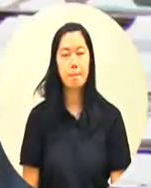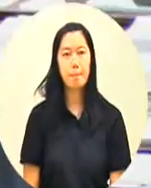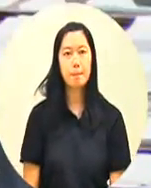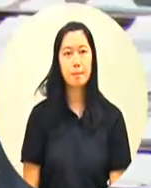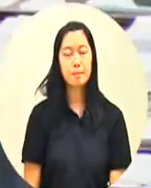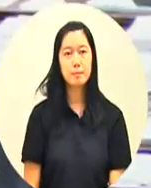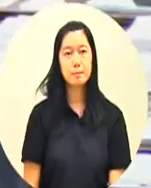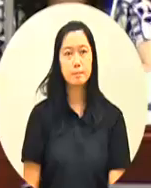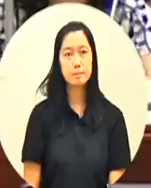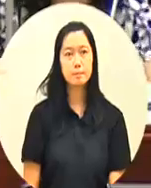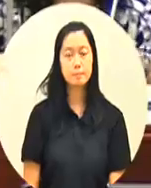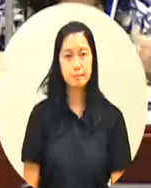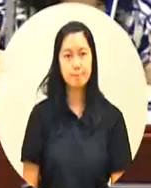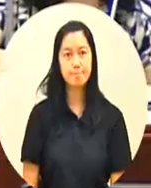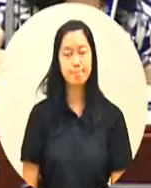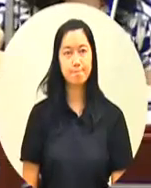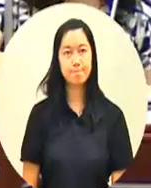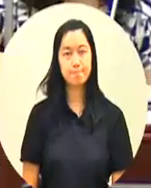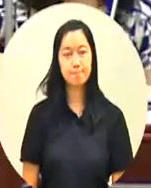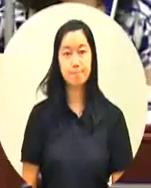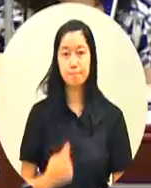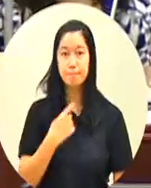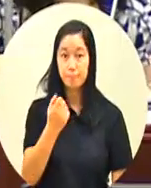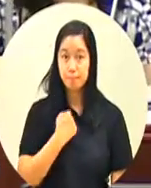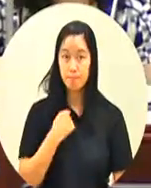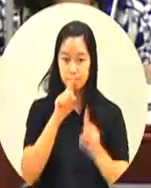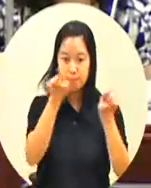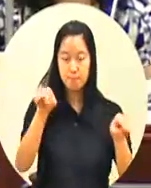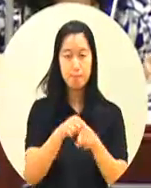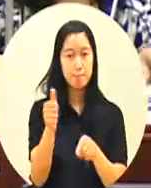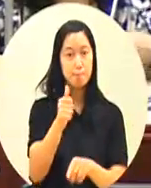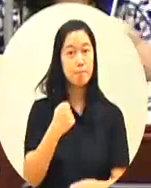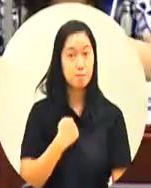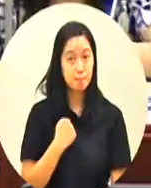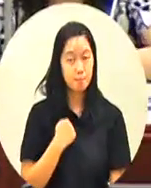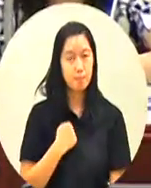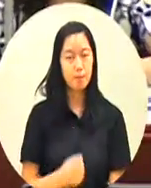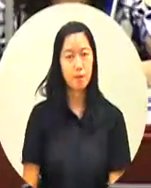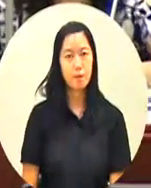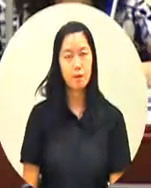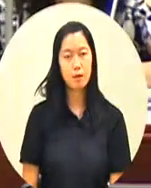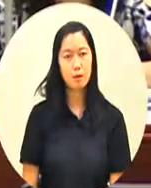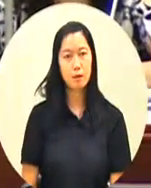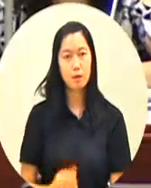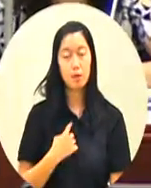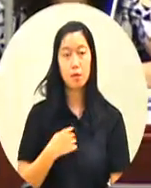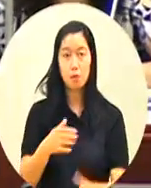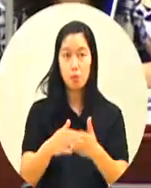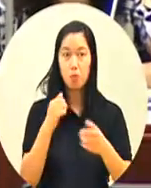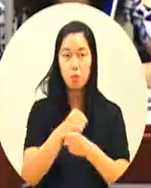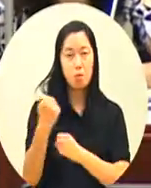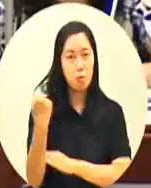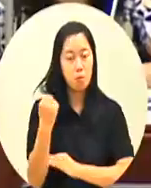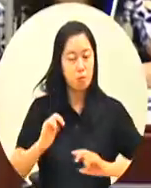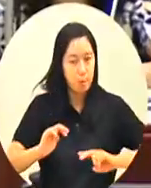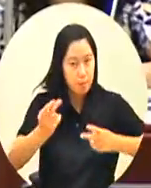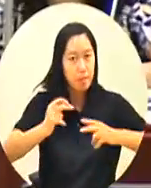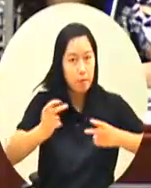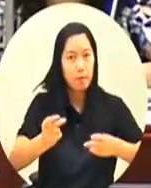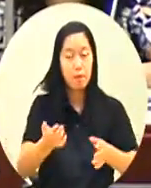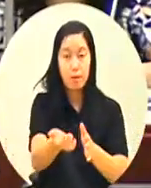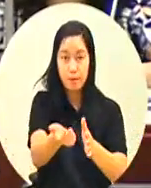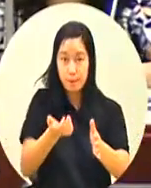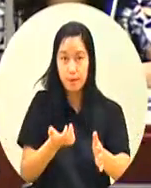来，请局长答复。 好，我了解张议员的意思啊，您的意思是说，我们要做努力改善的动作之